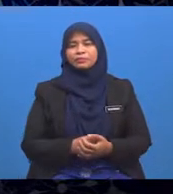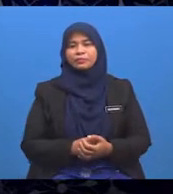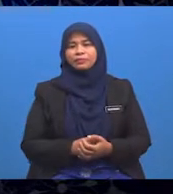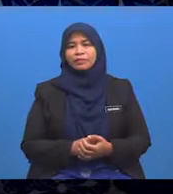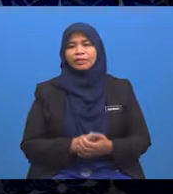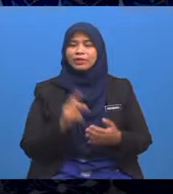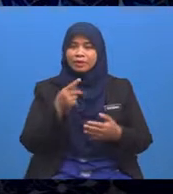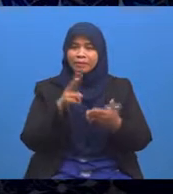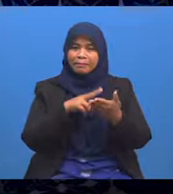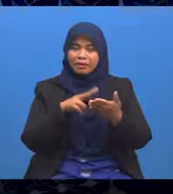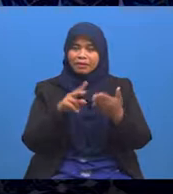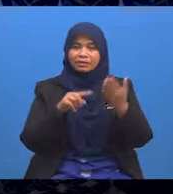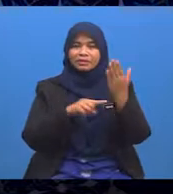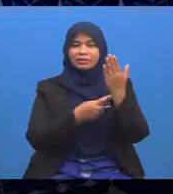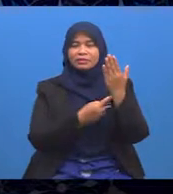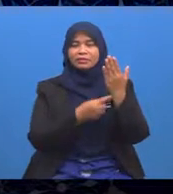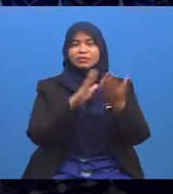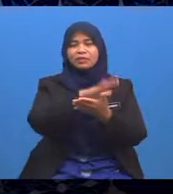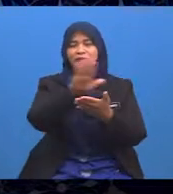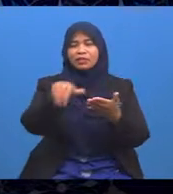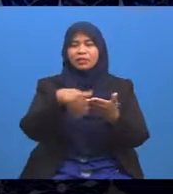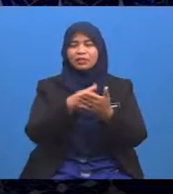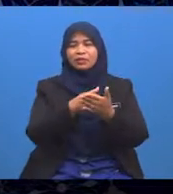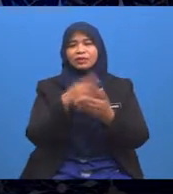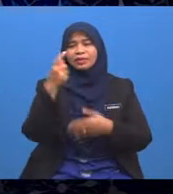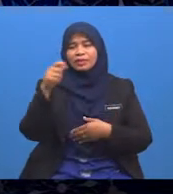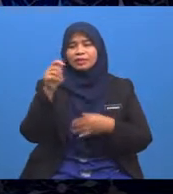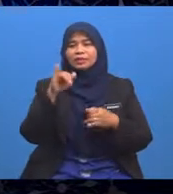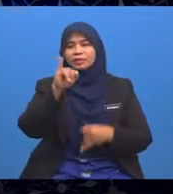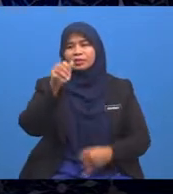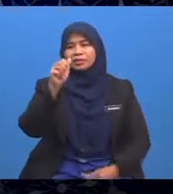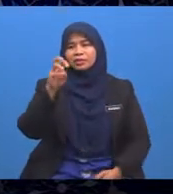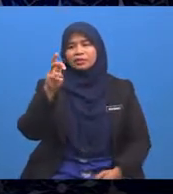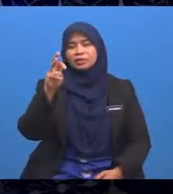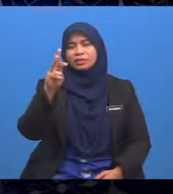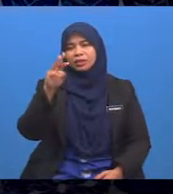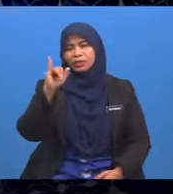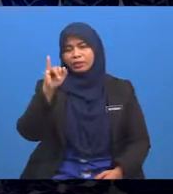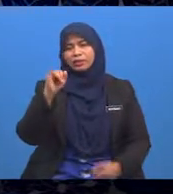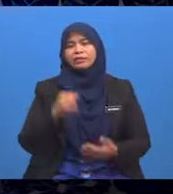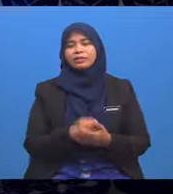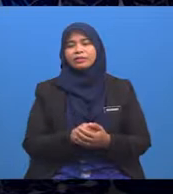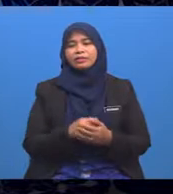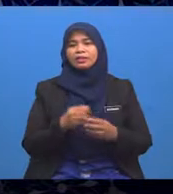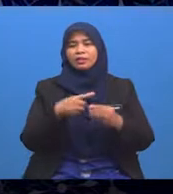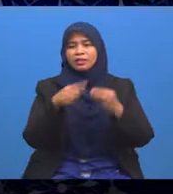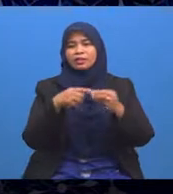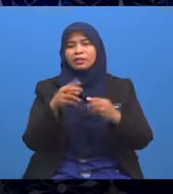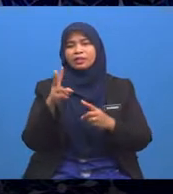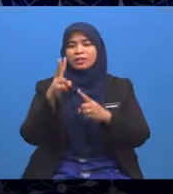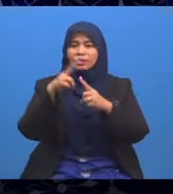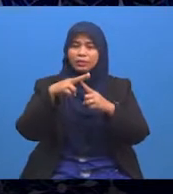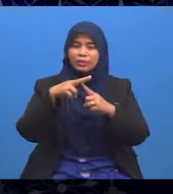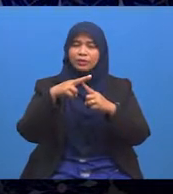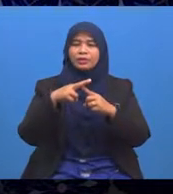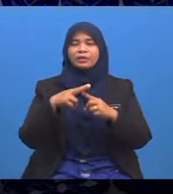kita baca kembali keseluruhan teks Jawi berkaitan keunikan Masjid Tenggara di negeri Melaka